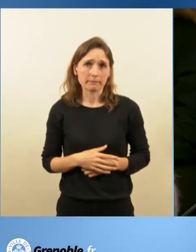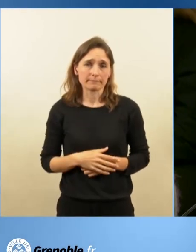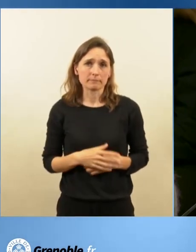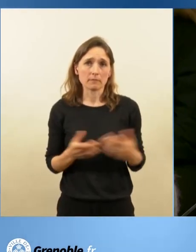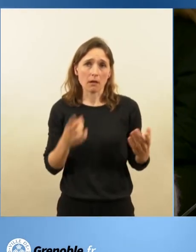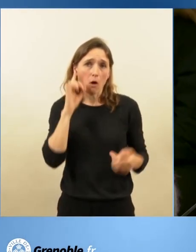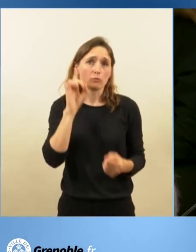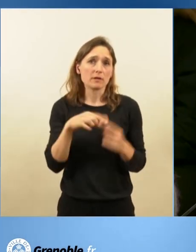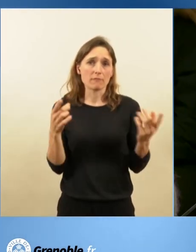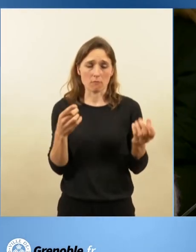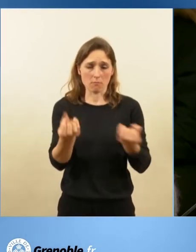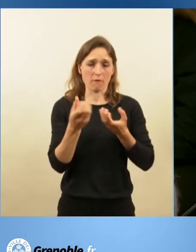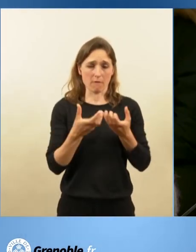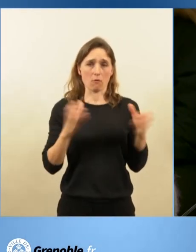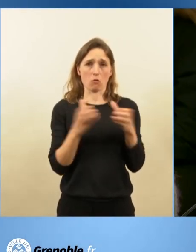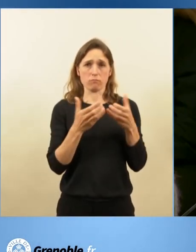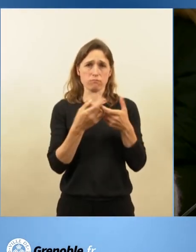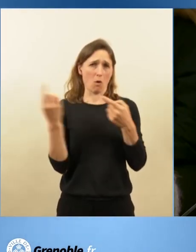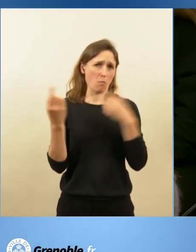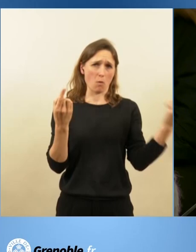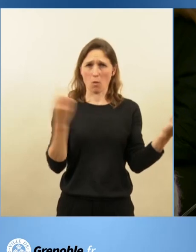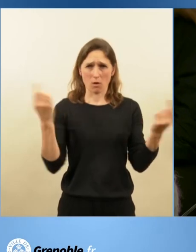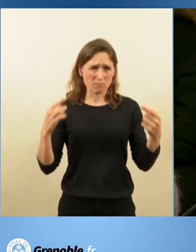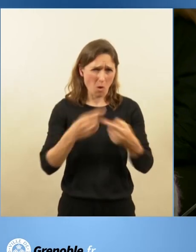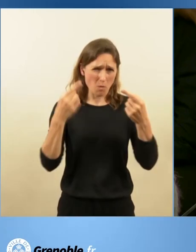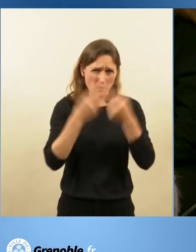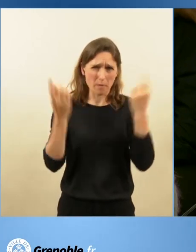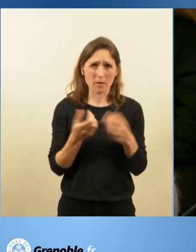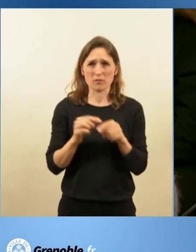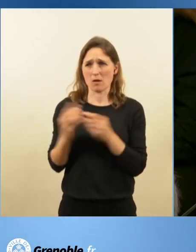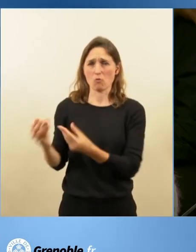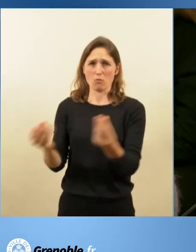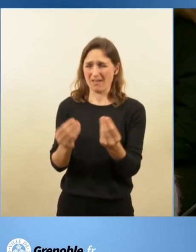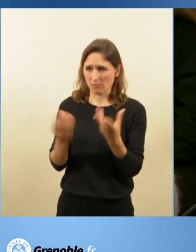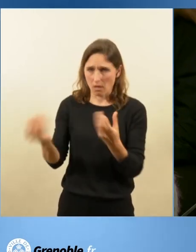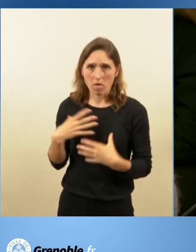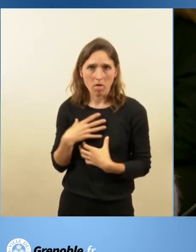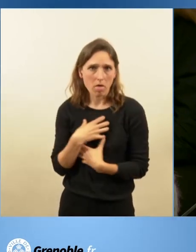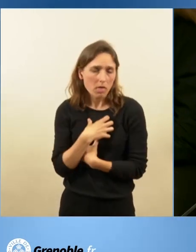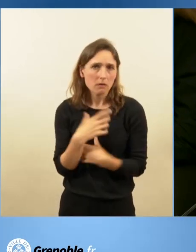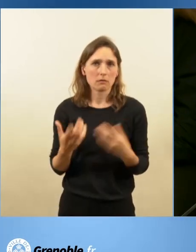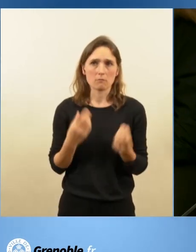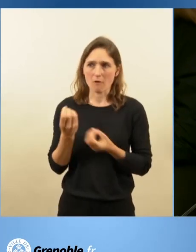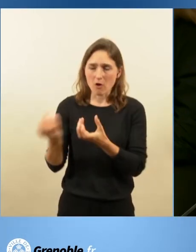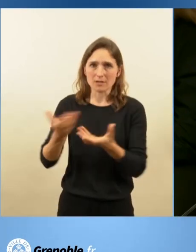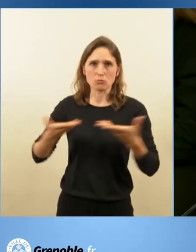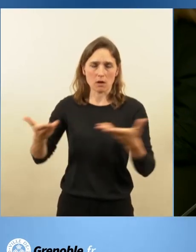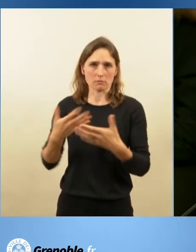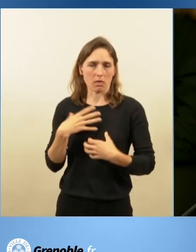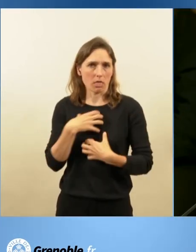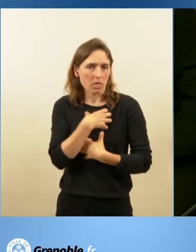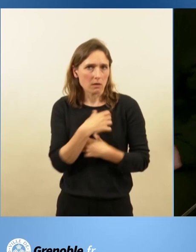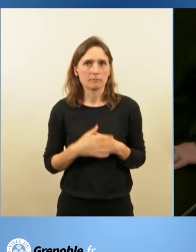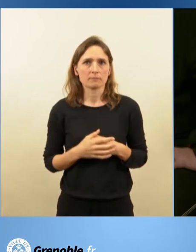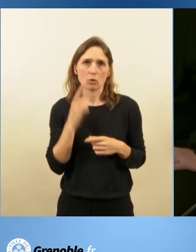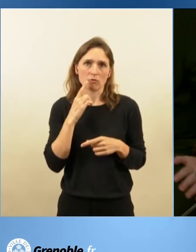diviser d'insécuriser nos habitants d'amener un climat anxiogène et ralentir et alourdir les décisions que nous avons à prendre quand pourtant